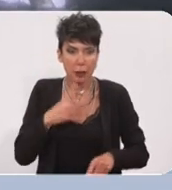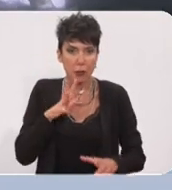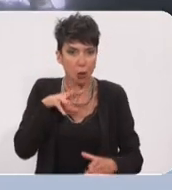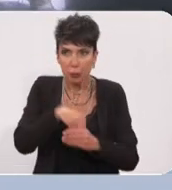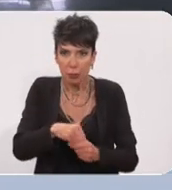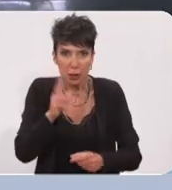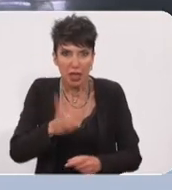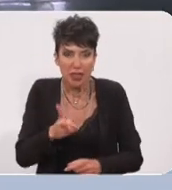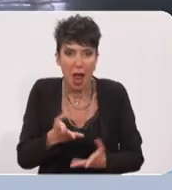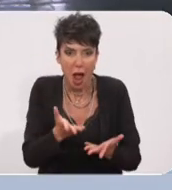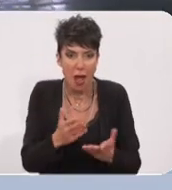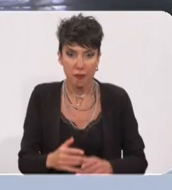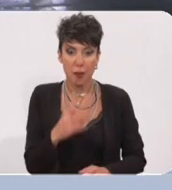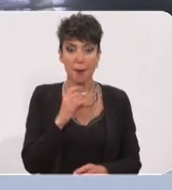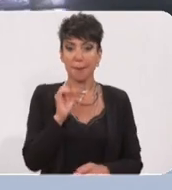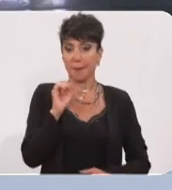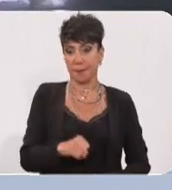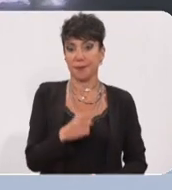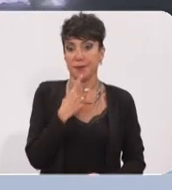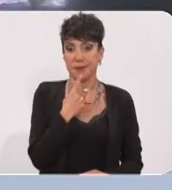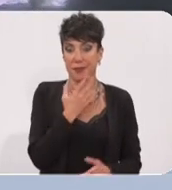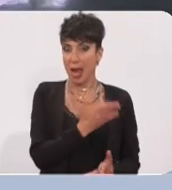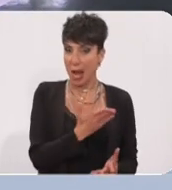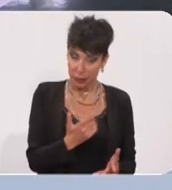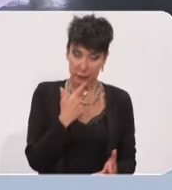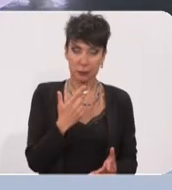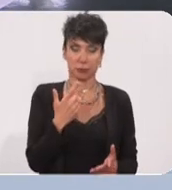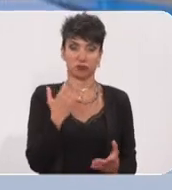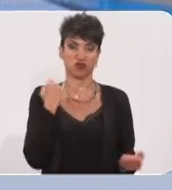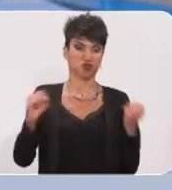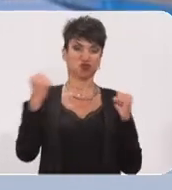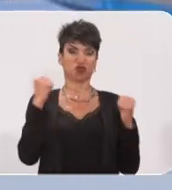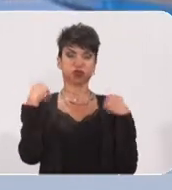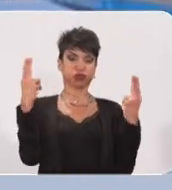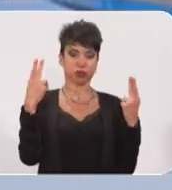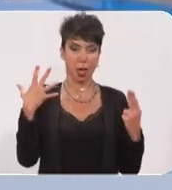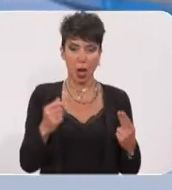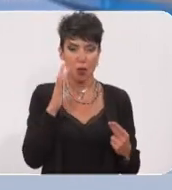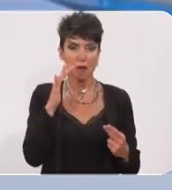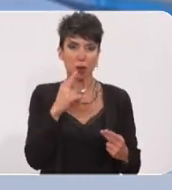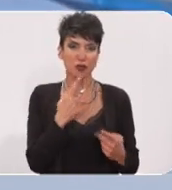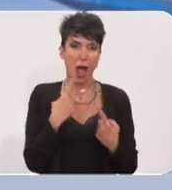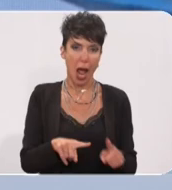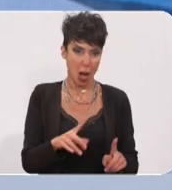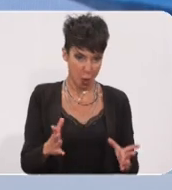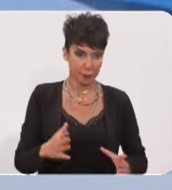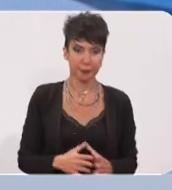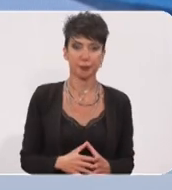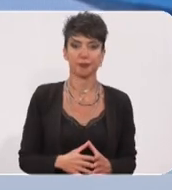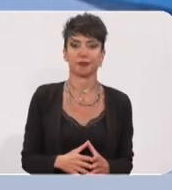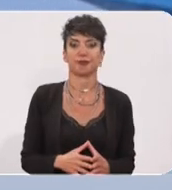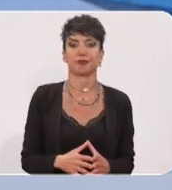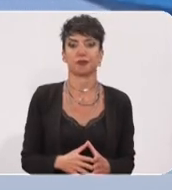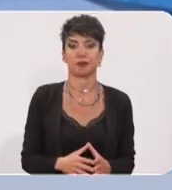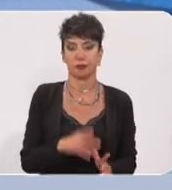Λέτε αντίσταση για όλα τα ζητήματα που υπάρχουν, γιατί υπάρχει μια άλλη πολιτική. Εάν λέτε σηκώνω